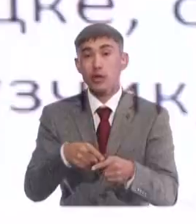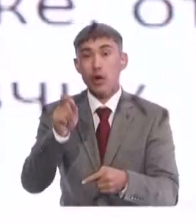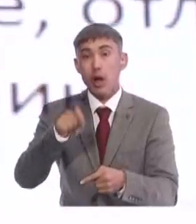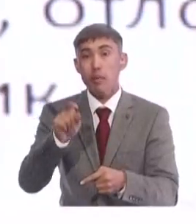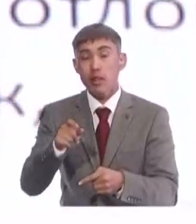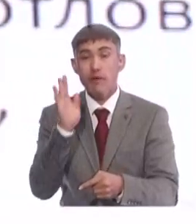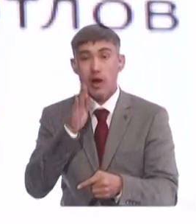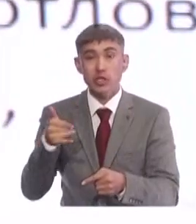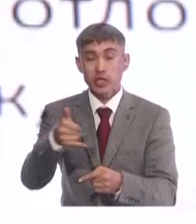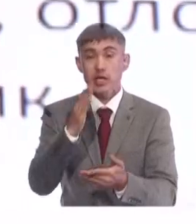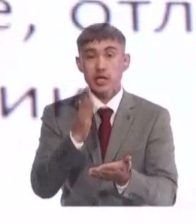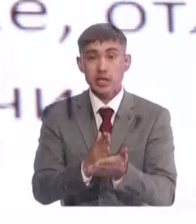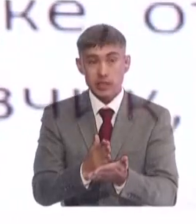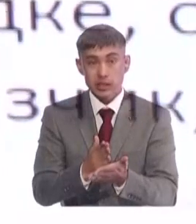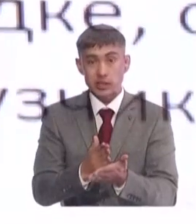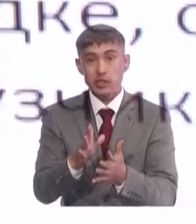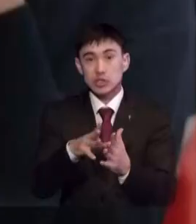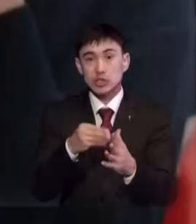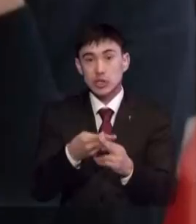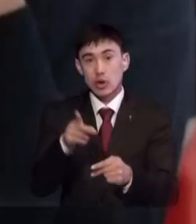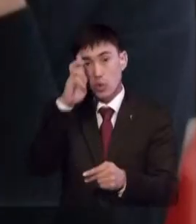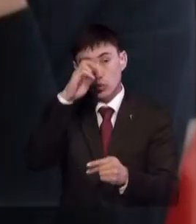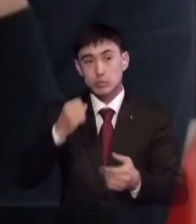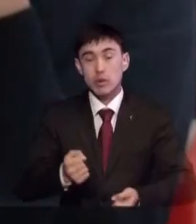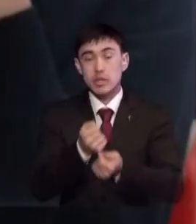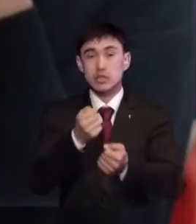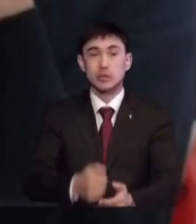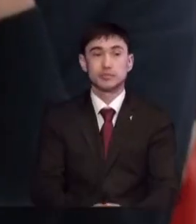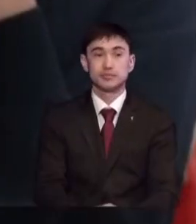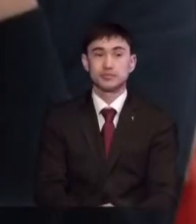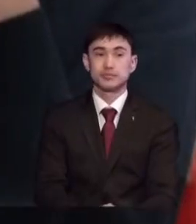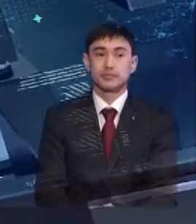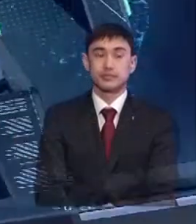капельного орошения, предусмотрена значительная государственная поддержка.